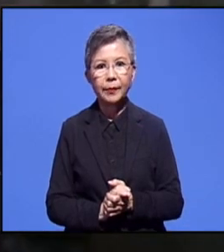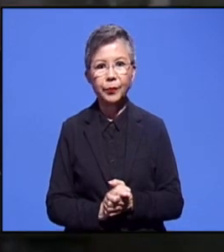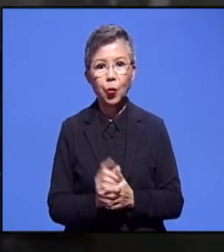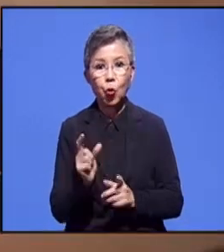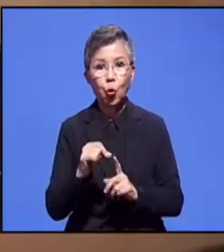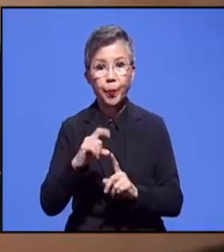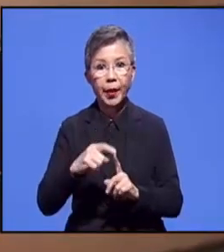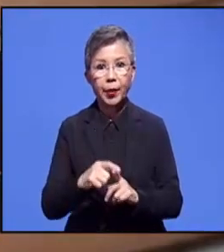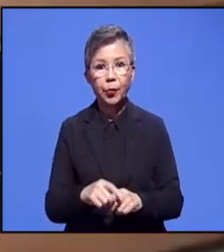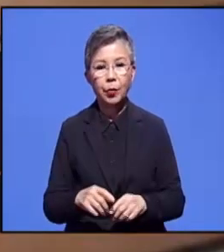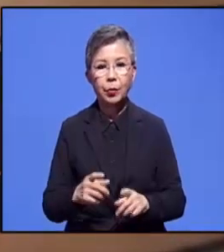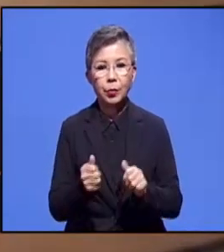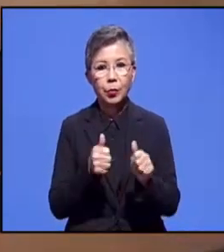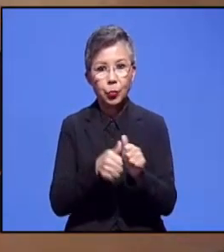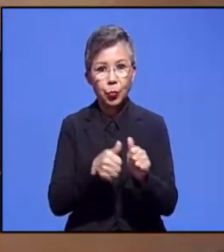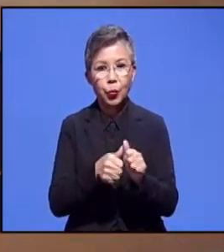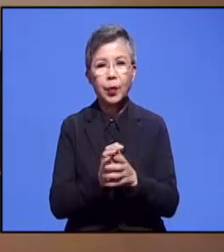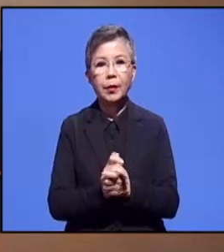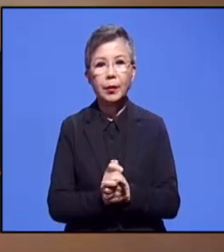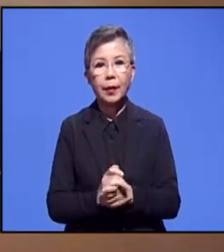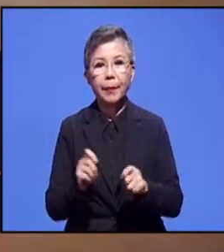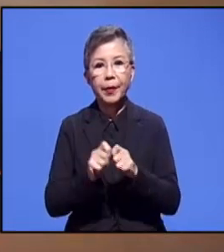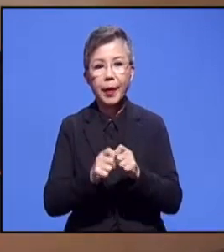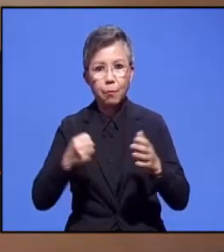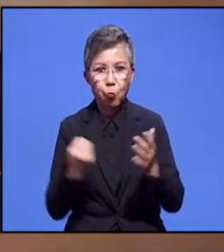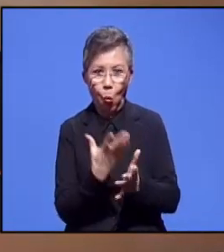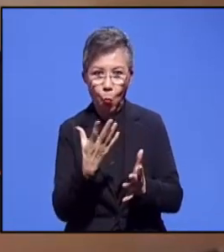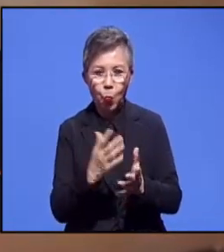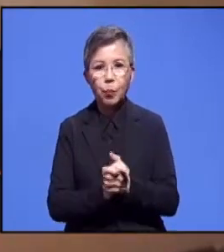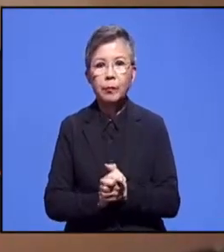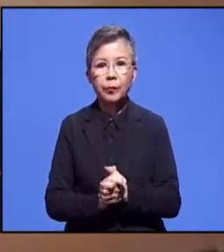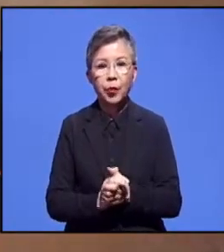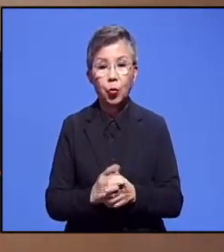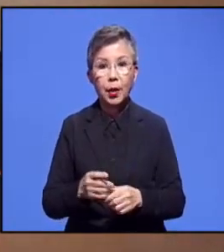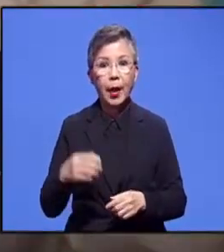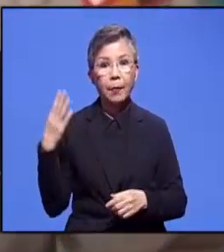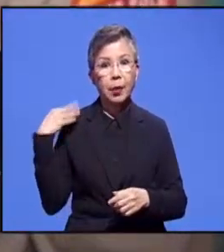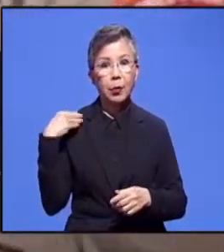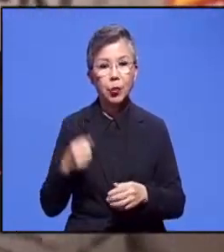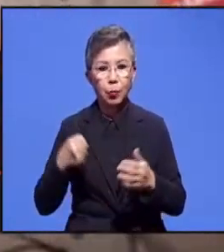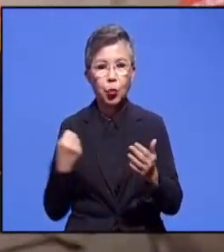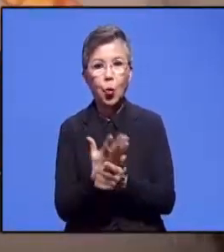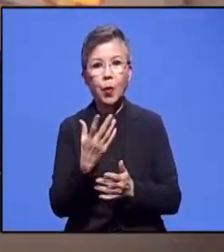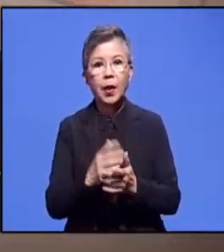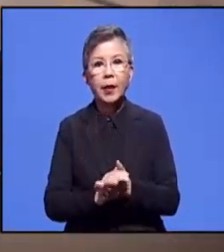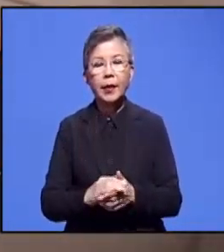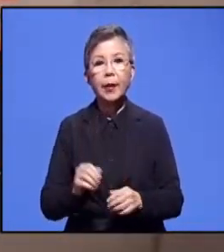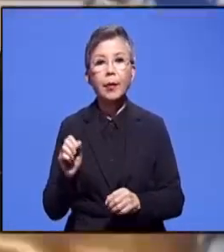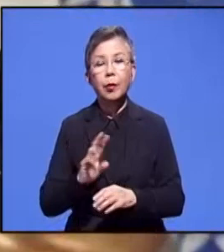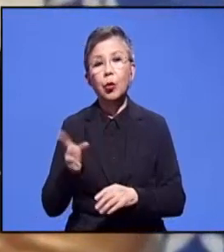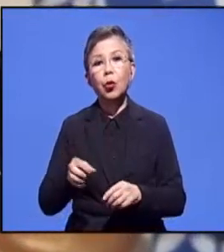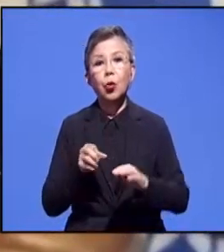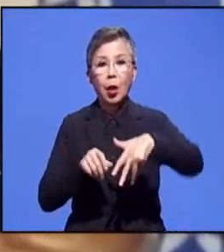merupakan tangan kanan doktor azahari yang bertugas sebagai perakit bom Ia juga menjadi dalang pengeboman di tentena dan Poso